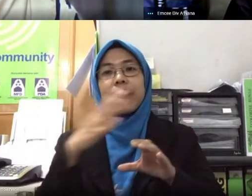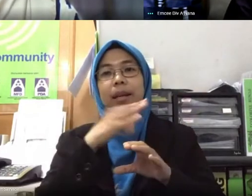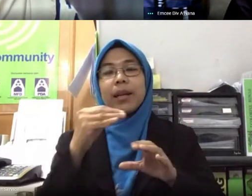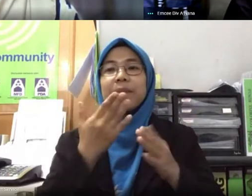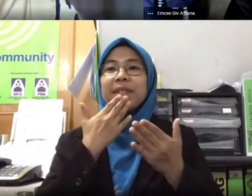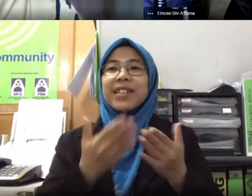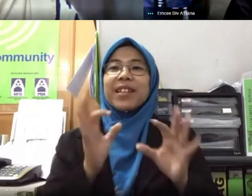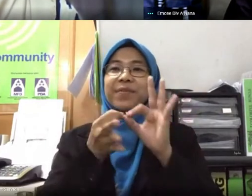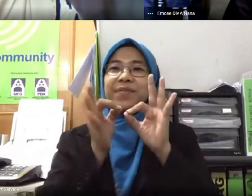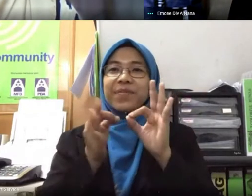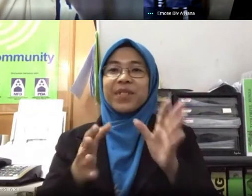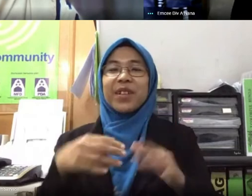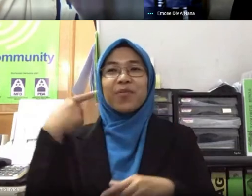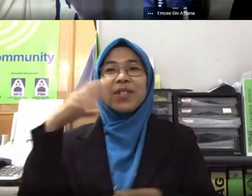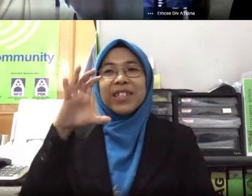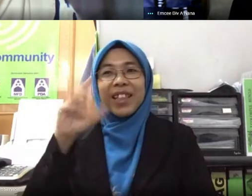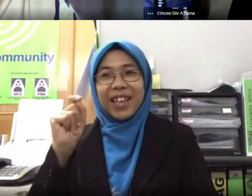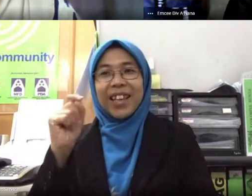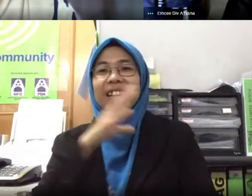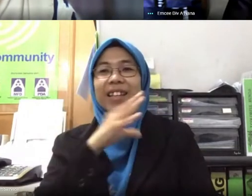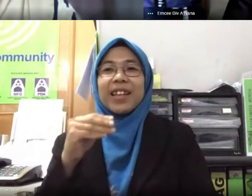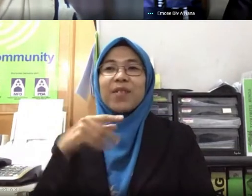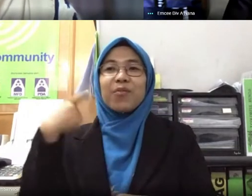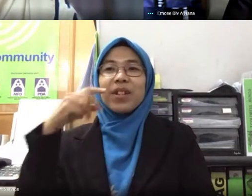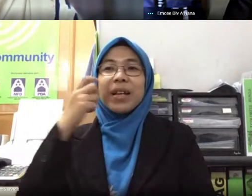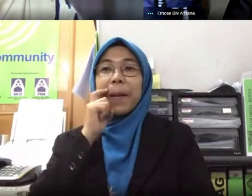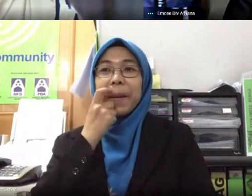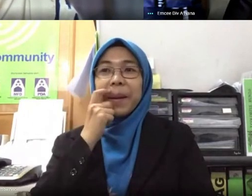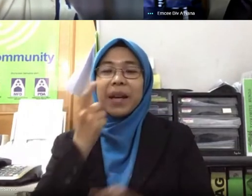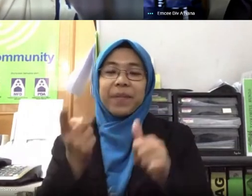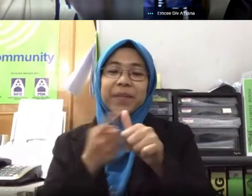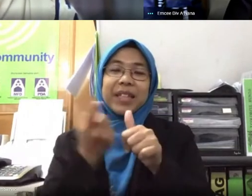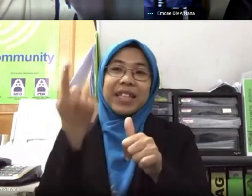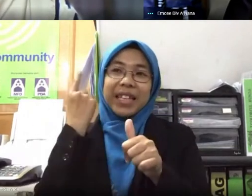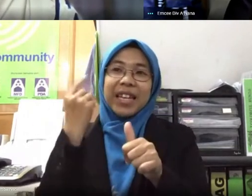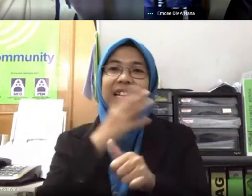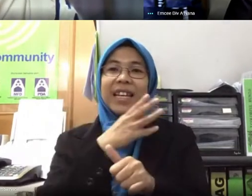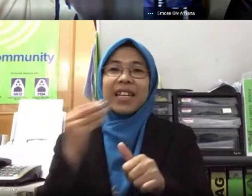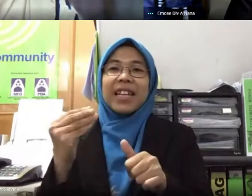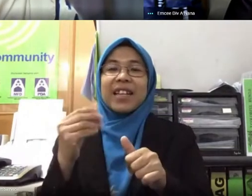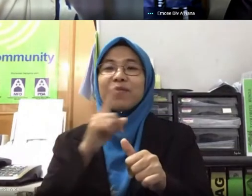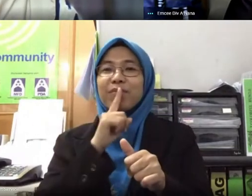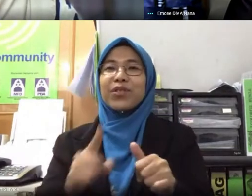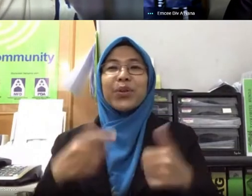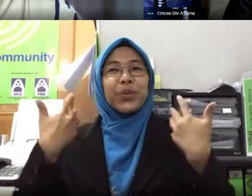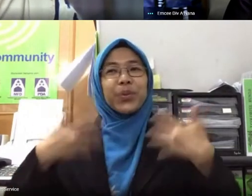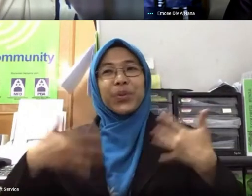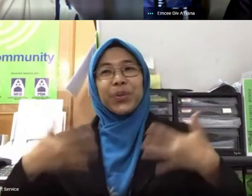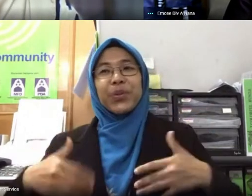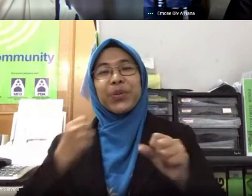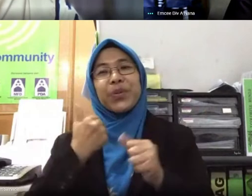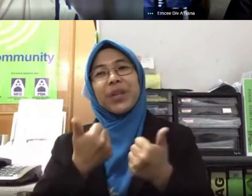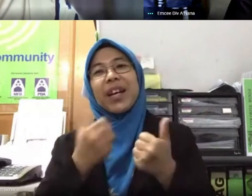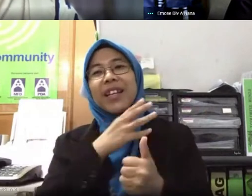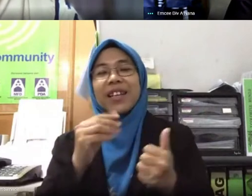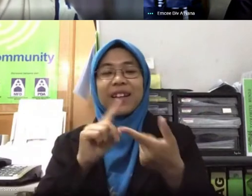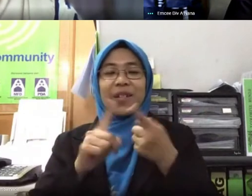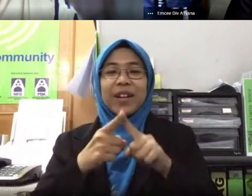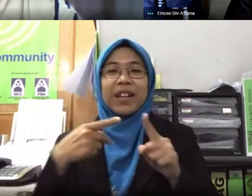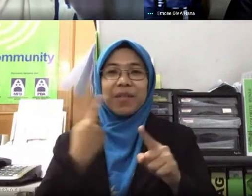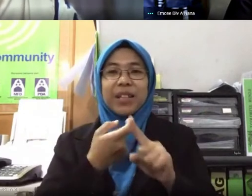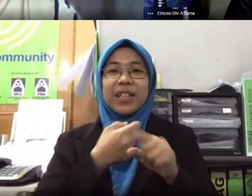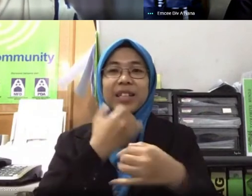jurulatih bahasa kita, Puan Siti dan juga Puan Noah Sikin pada sesi yang pertama tadi. You have done such an amazing job again. Rakan sekerja kami dari